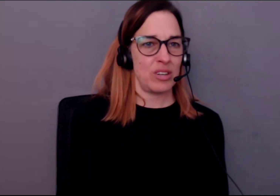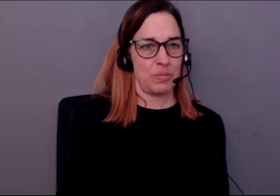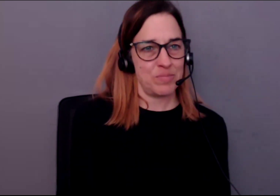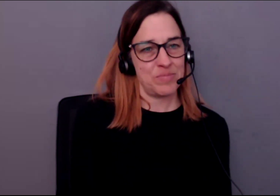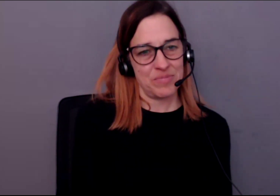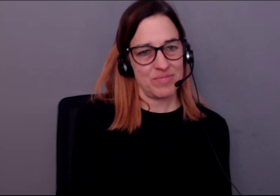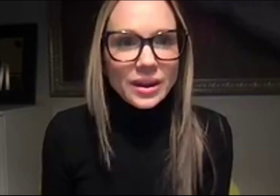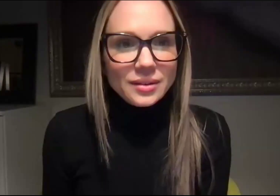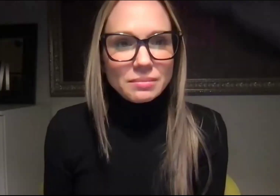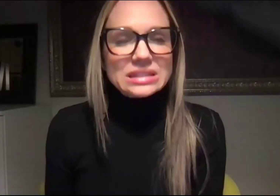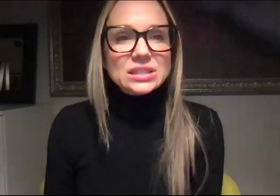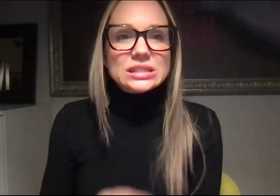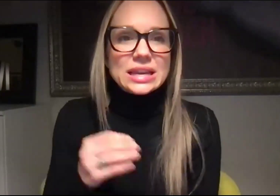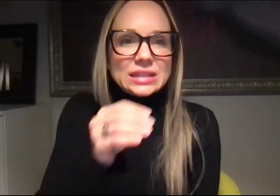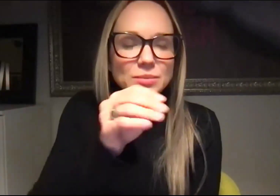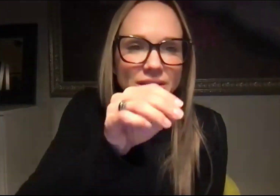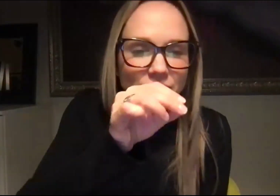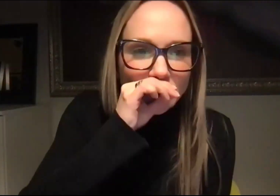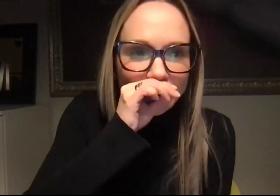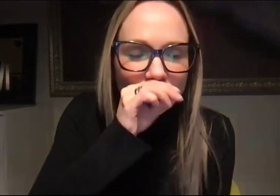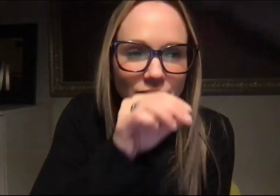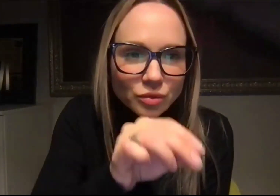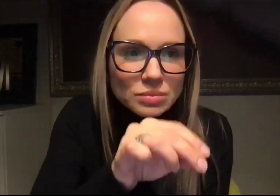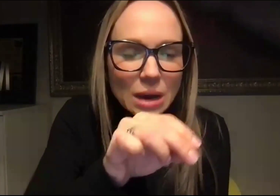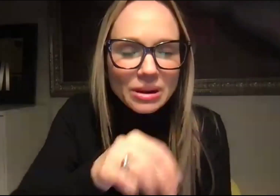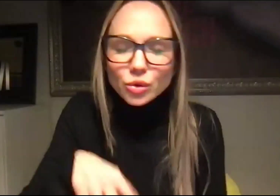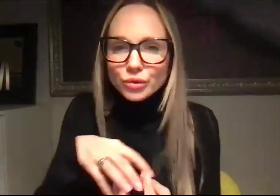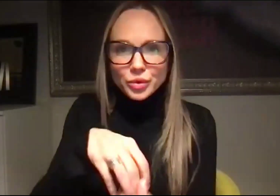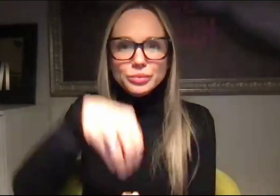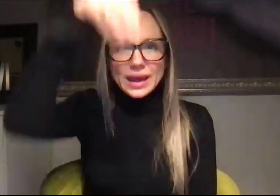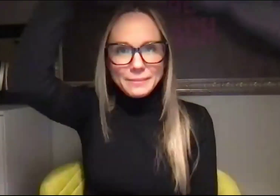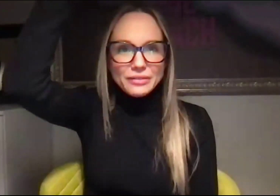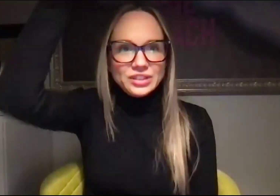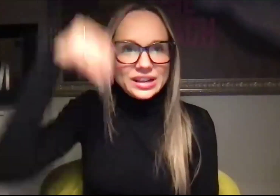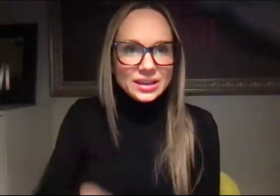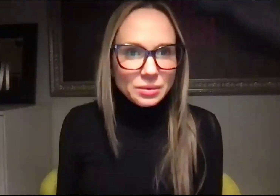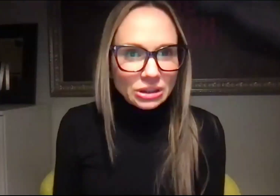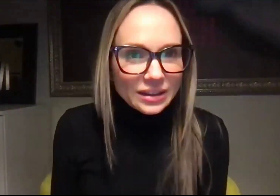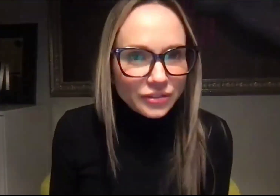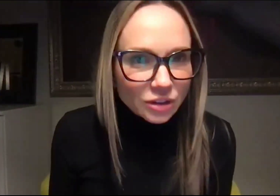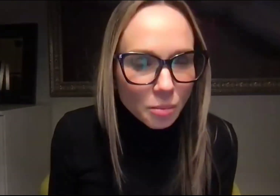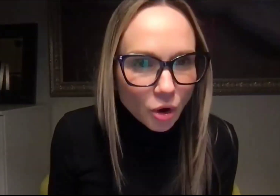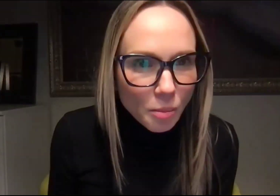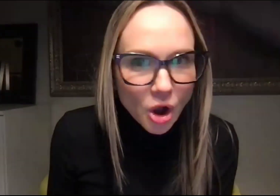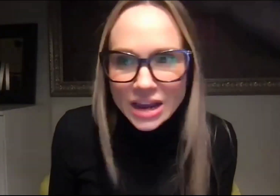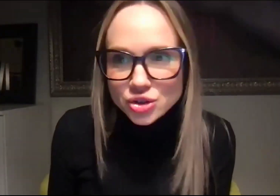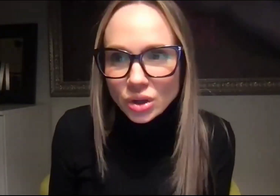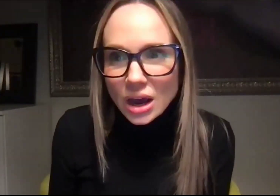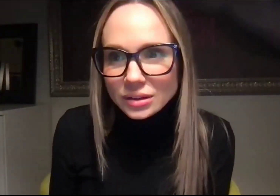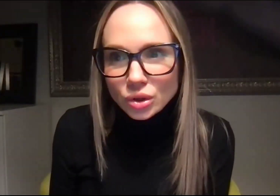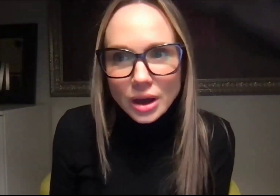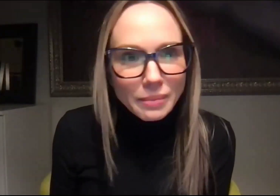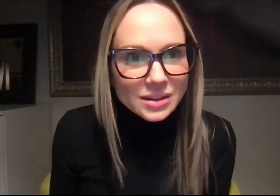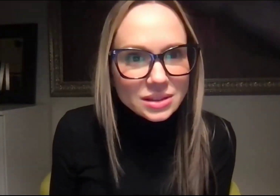ça que. Oui, mais c'est ça. Si, exemple, tu sais, vous me semblez une dame affilée qui est peut-être faite comme un